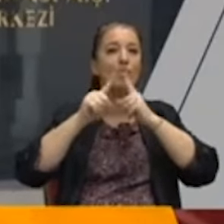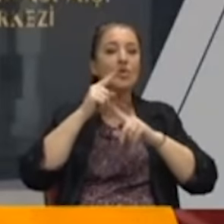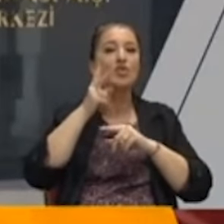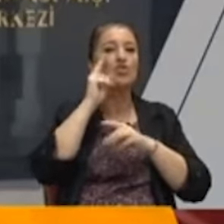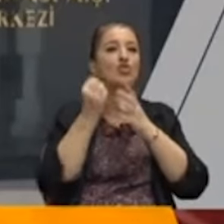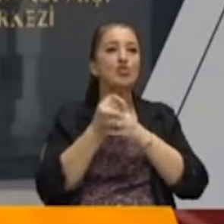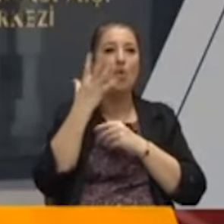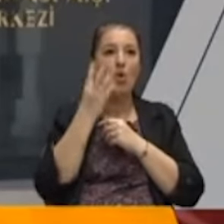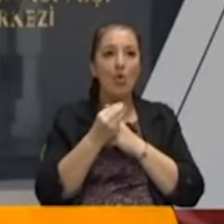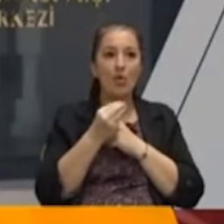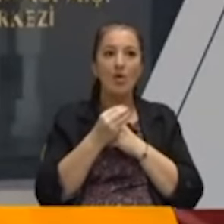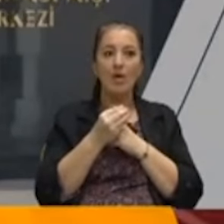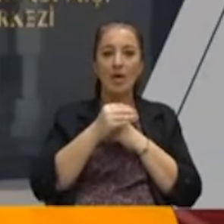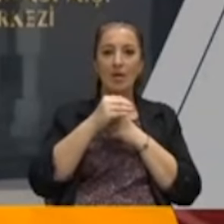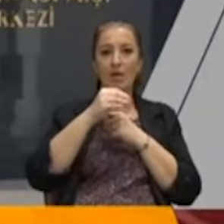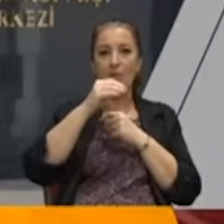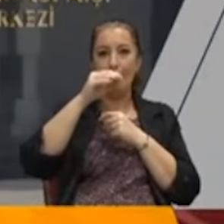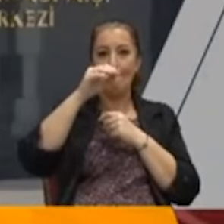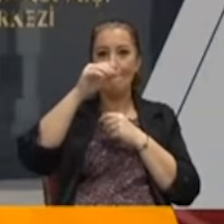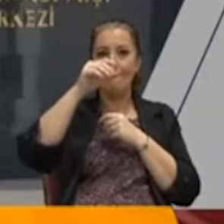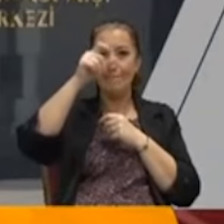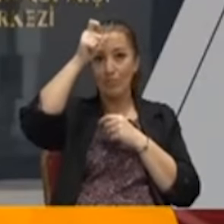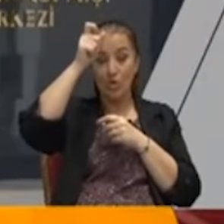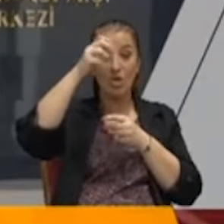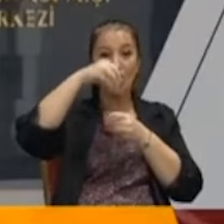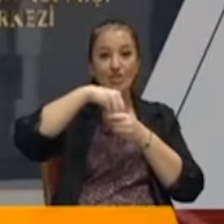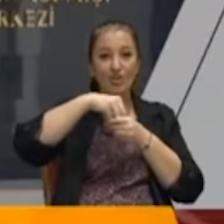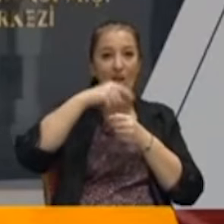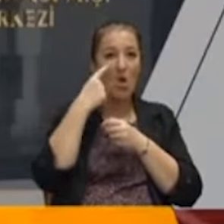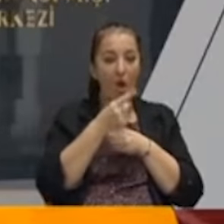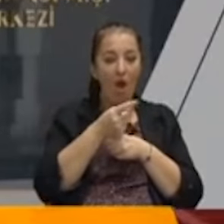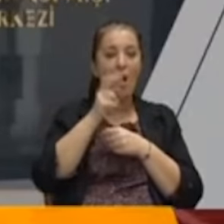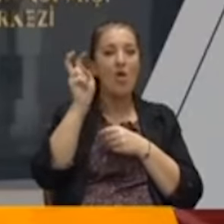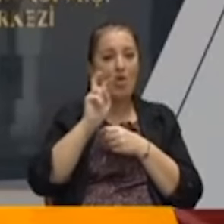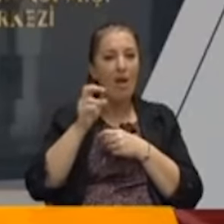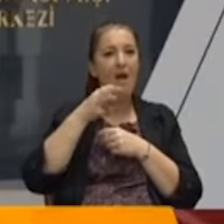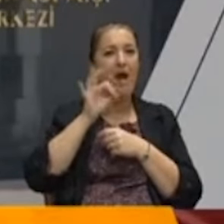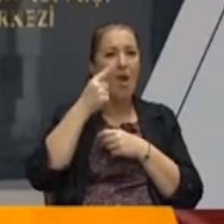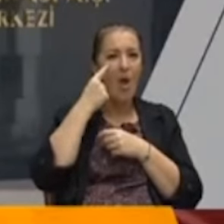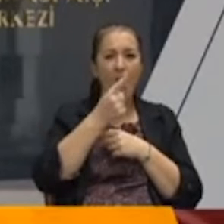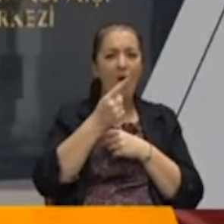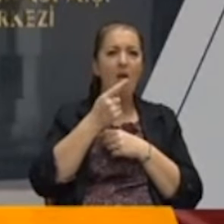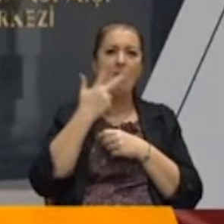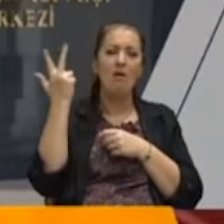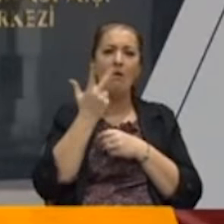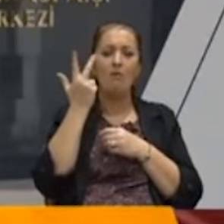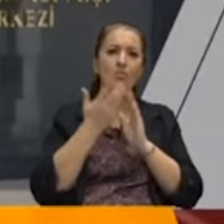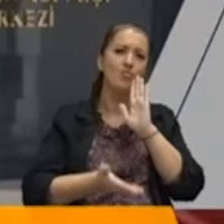da yurt içinde mevduatta dolarizasyon ve altına yöneliş had safhada yükselmiştir.